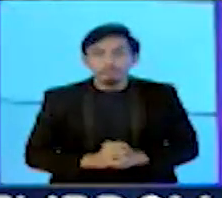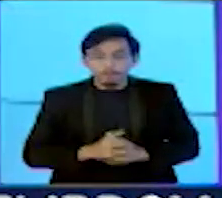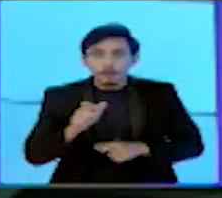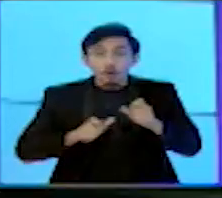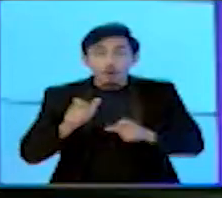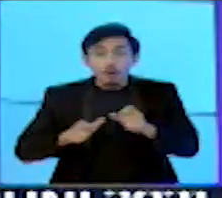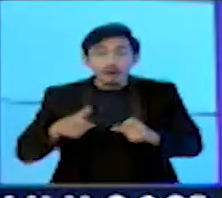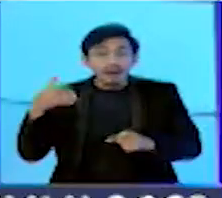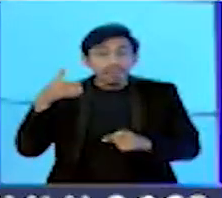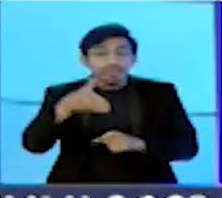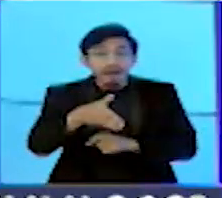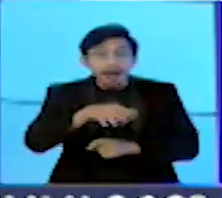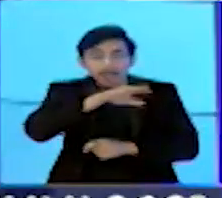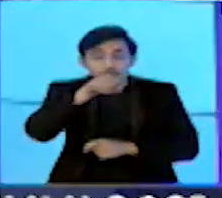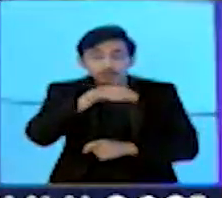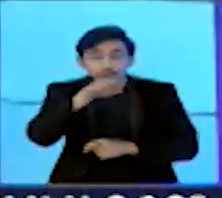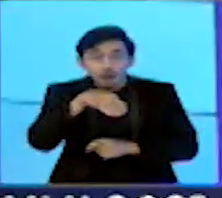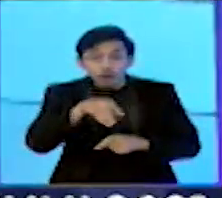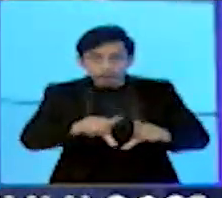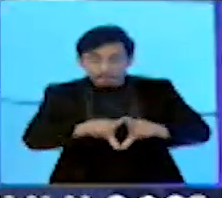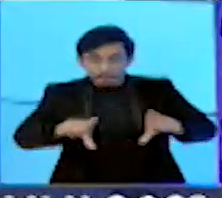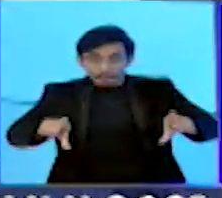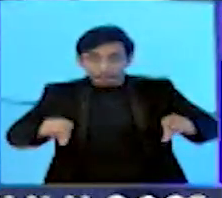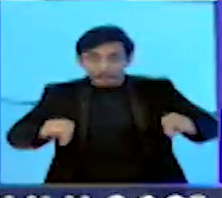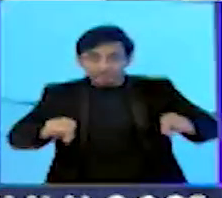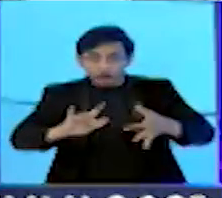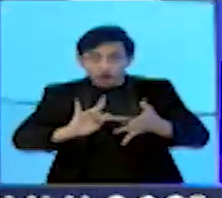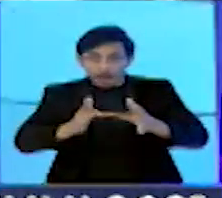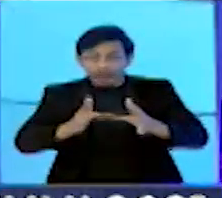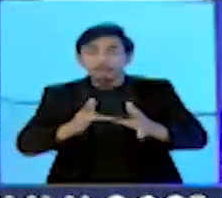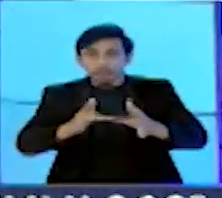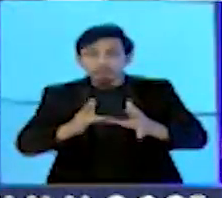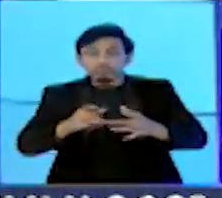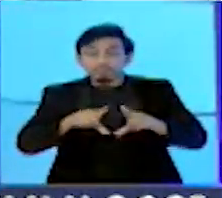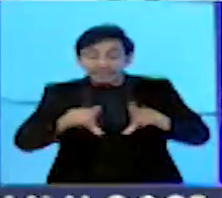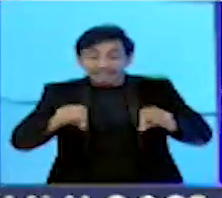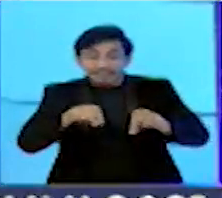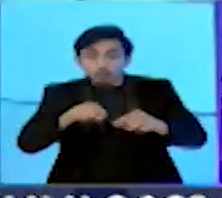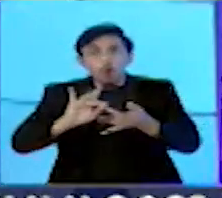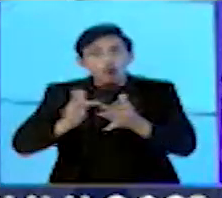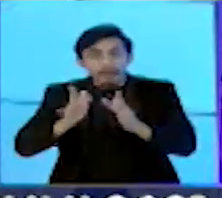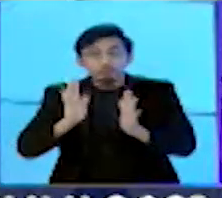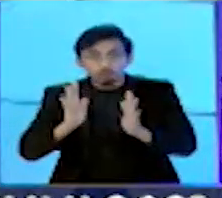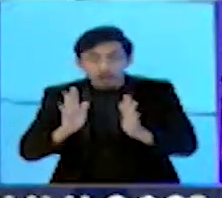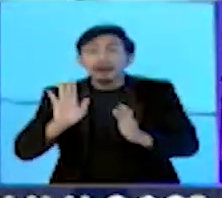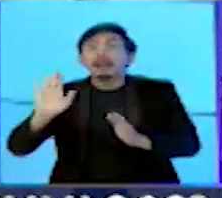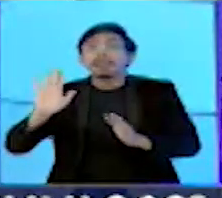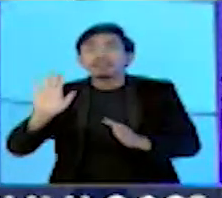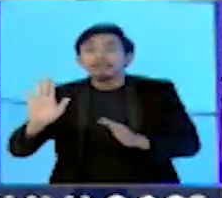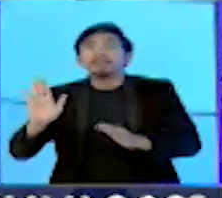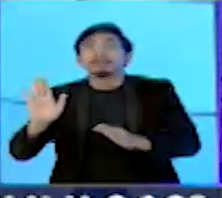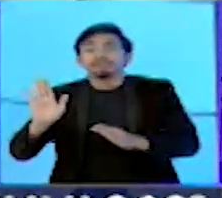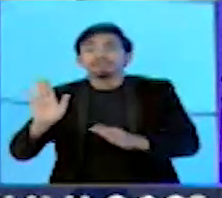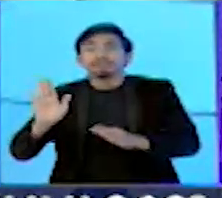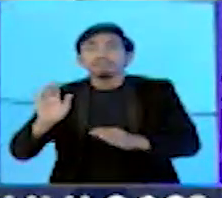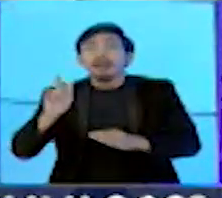yang telah melakukan pembelian tiket secara daring atau online masih dapat digunakan sampai dengan hari Minggu besok tanggal 13